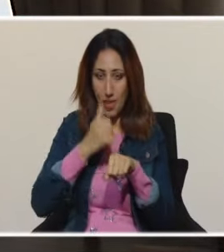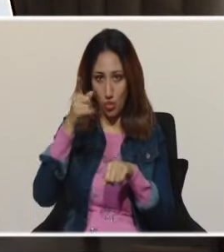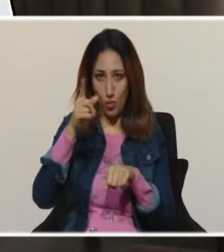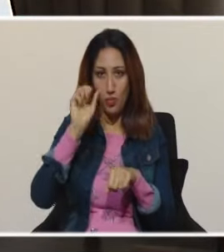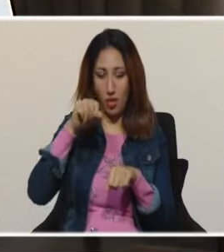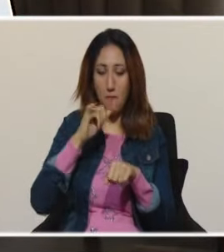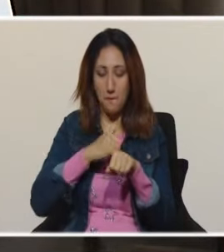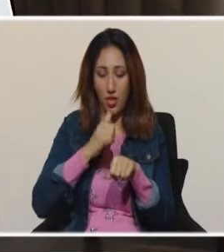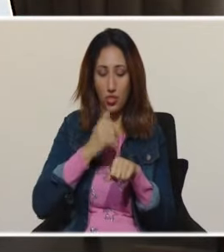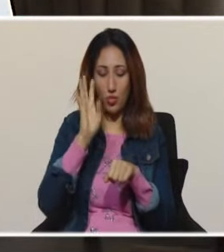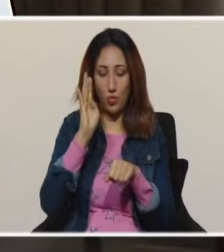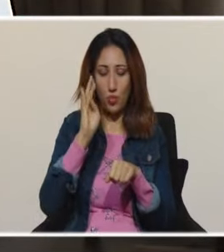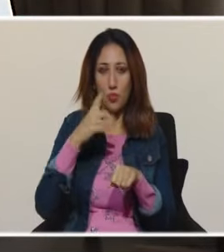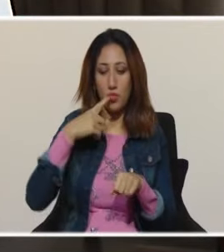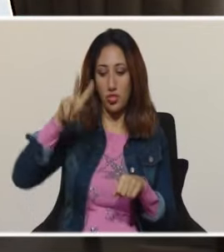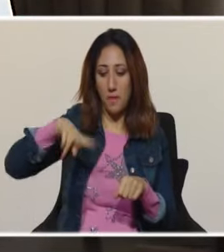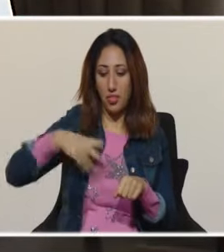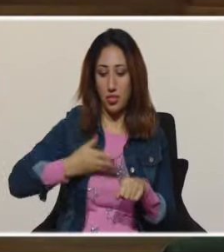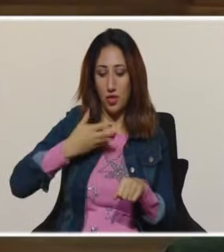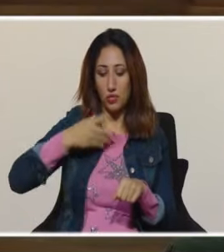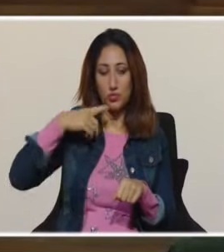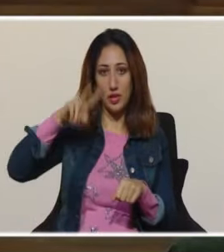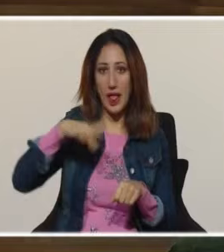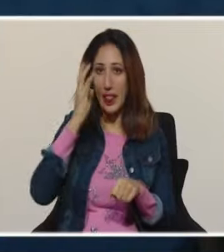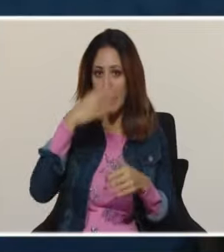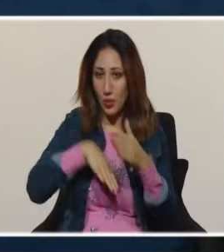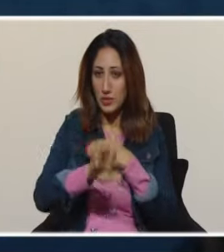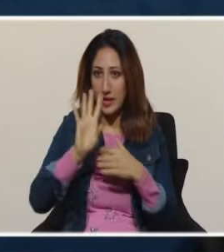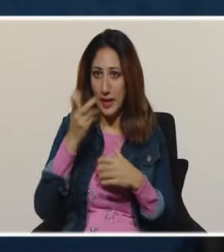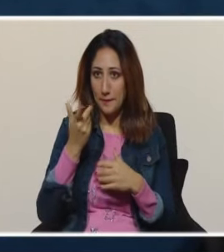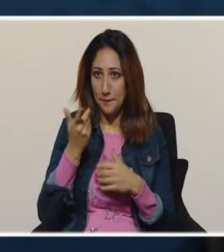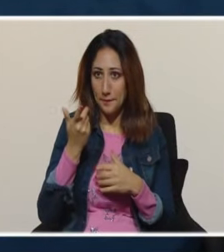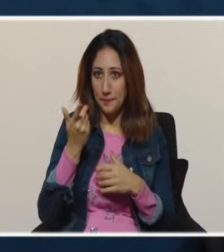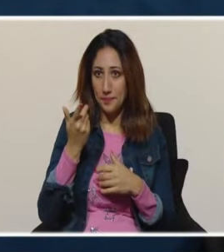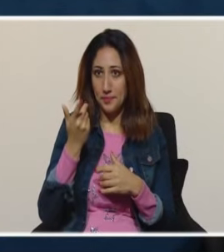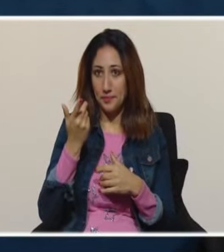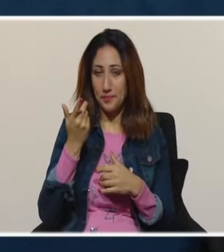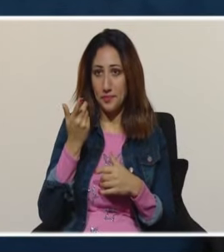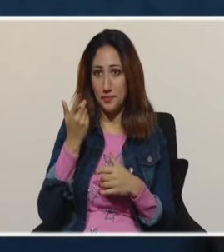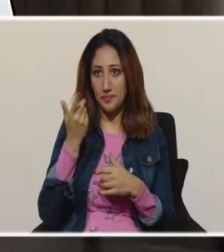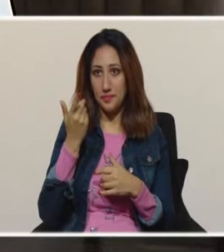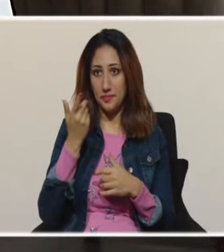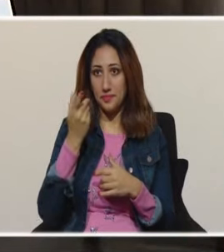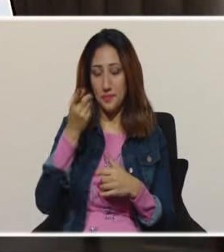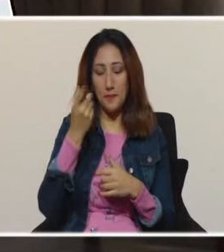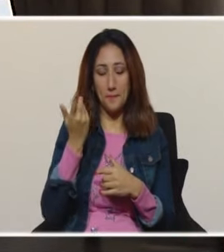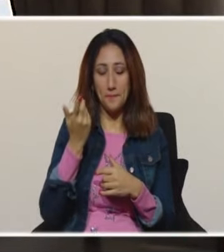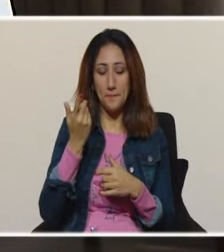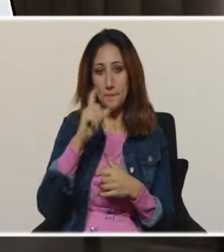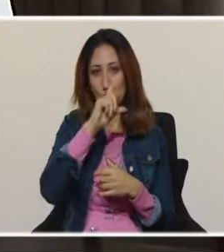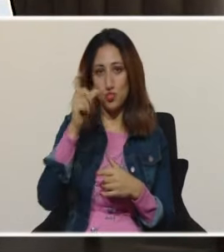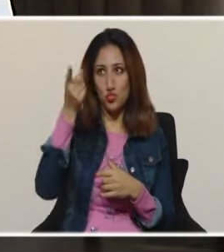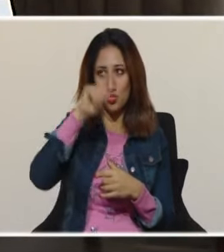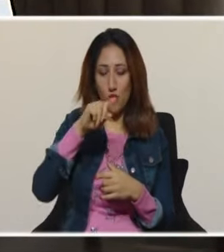انت عندك كام سنة؟ انا عندي 18. هتتجوزي امتى؟ اقعد اقعد مكانك. والله يمكن في الشهر الجاي